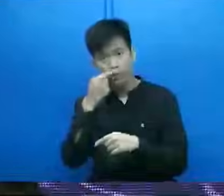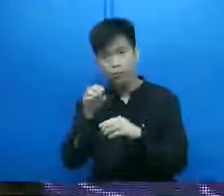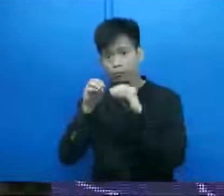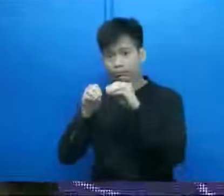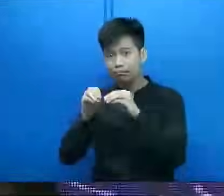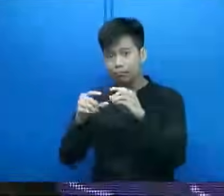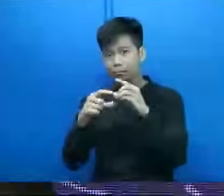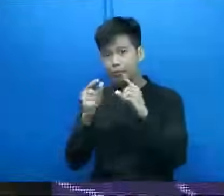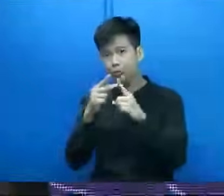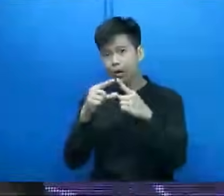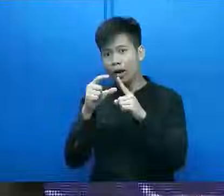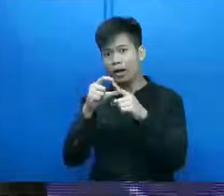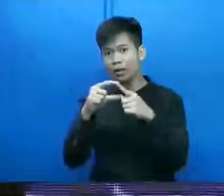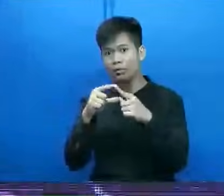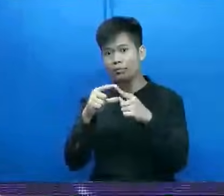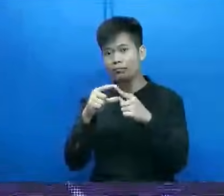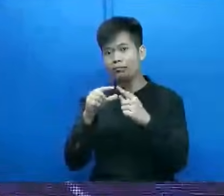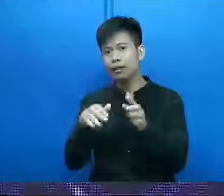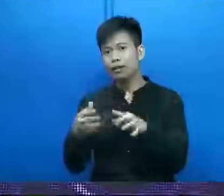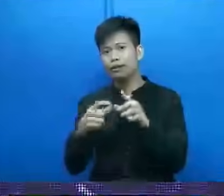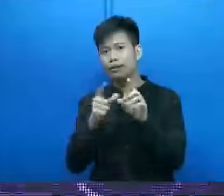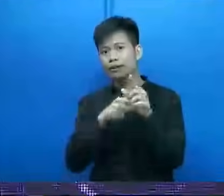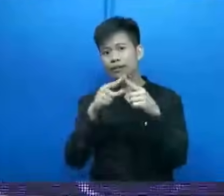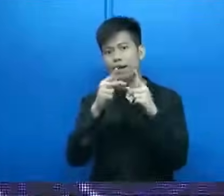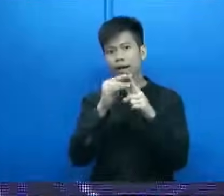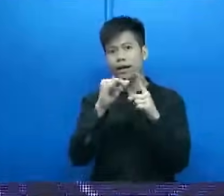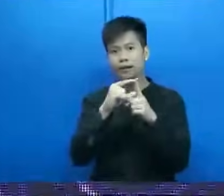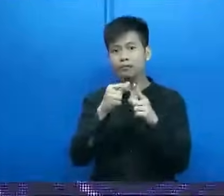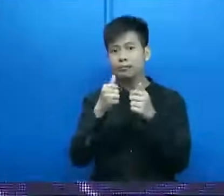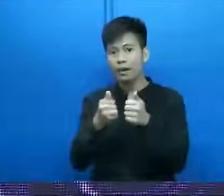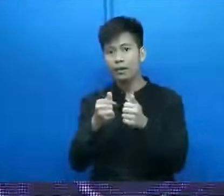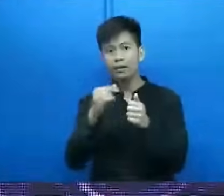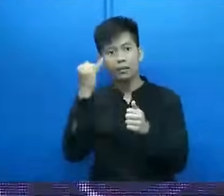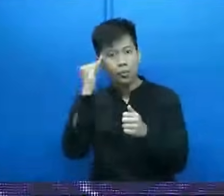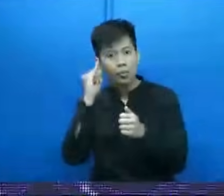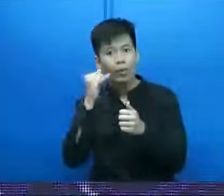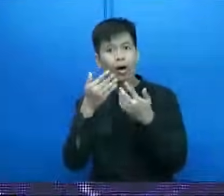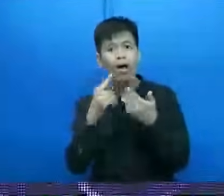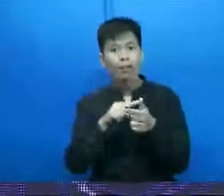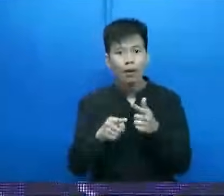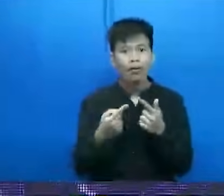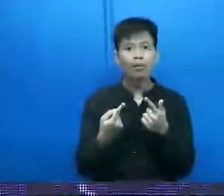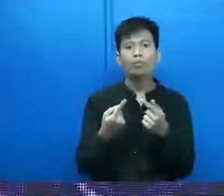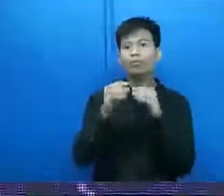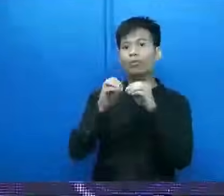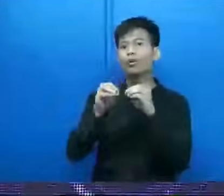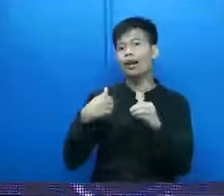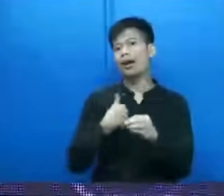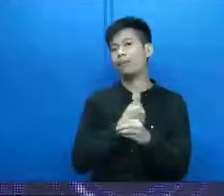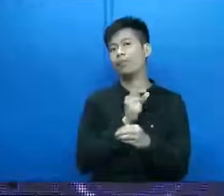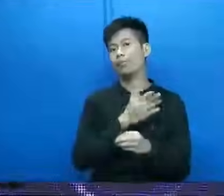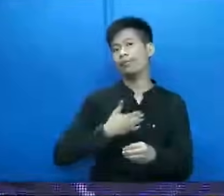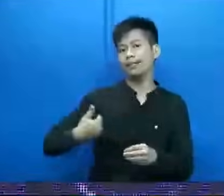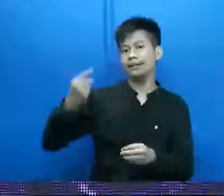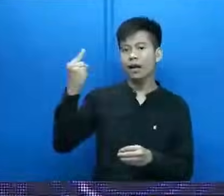syuhada. Syuhada aja, wafatnya syahid. Baik di majlis ilmu, ataupun ketika ada kumpulan dalam agama untuk berjihad. Di